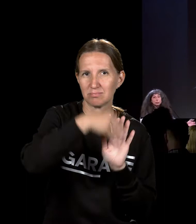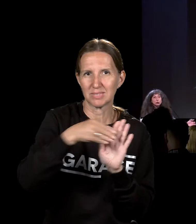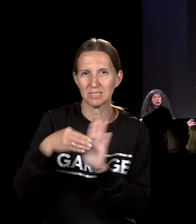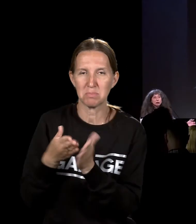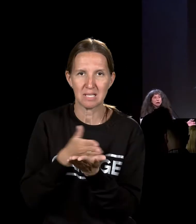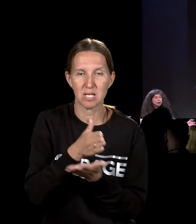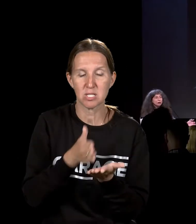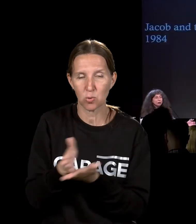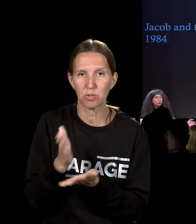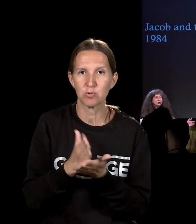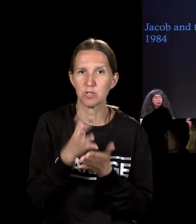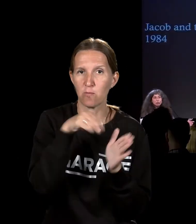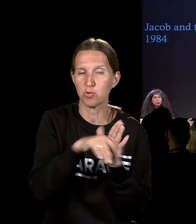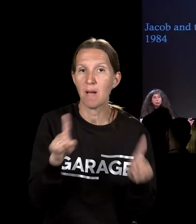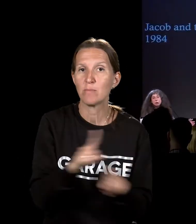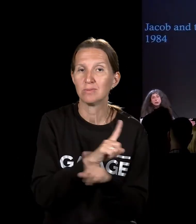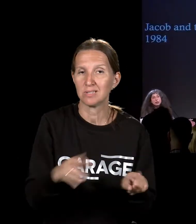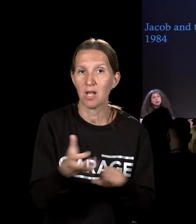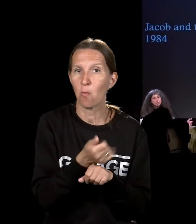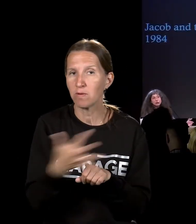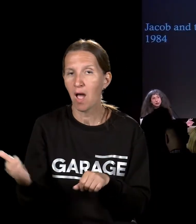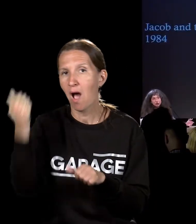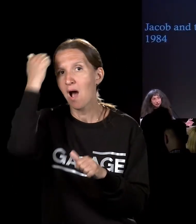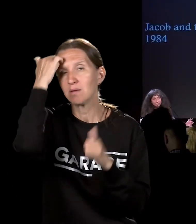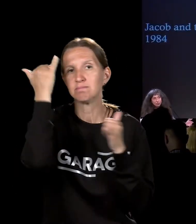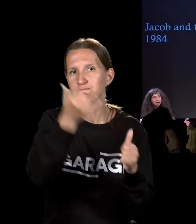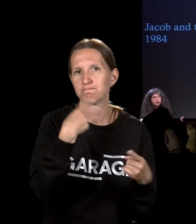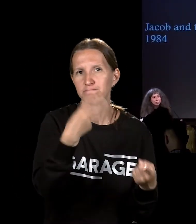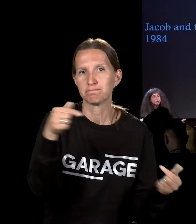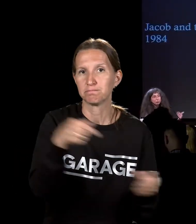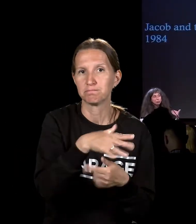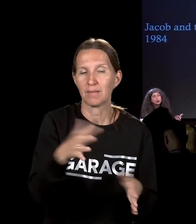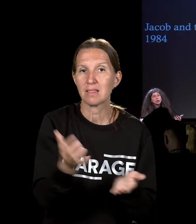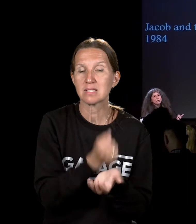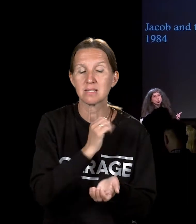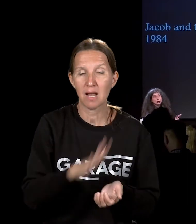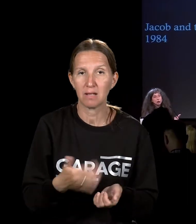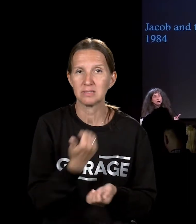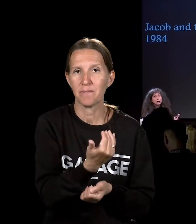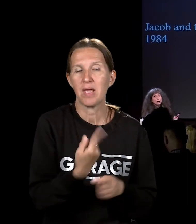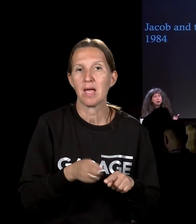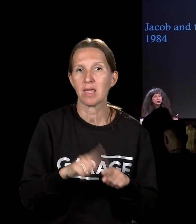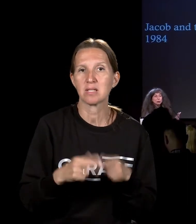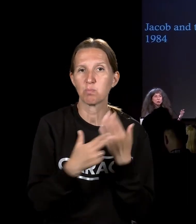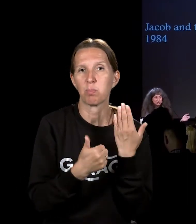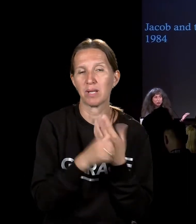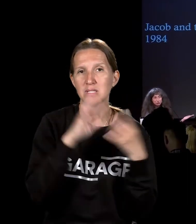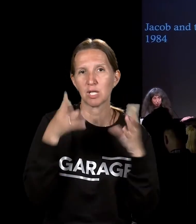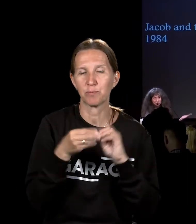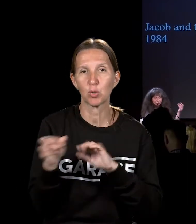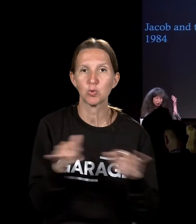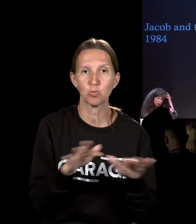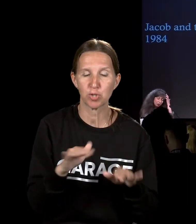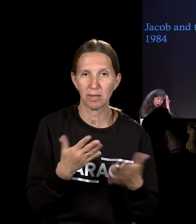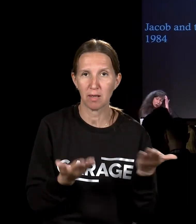в музейных коллекциях, но которая в качестве мемориала не состоялась. И вот эти библейские сюжеты, с